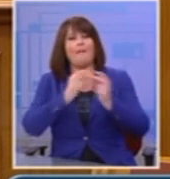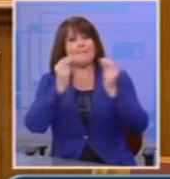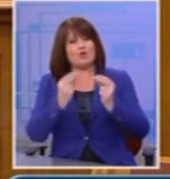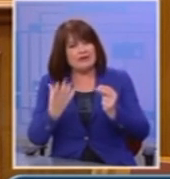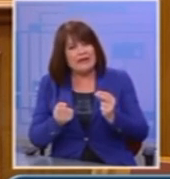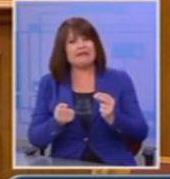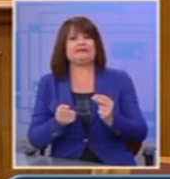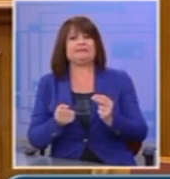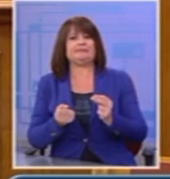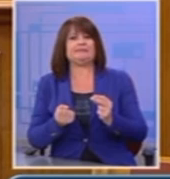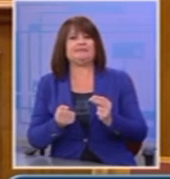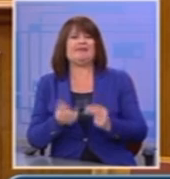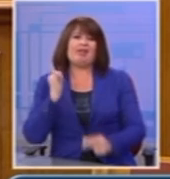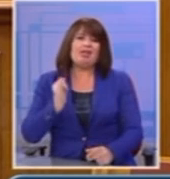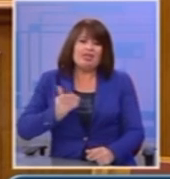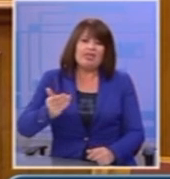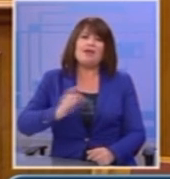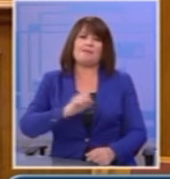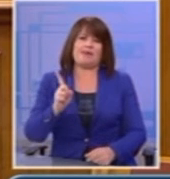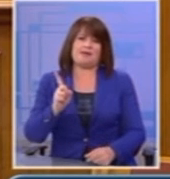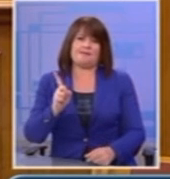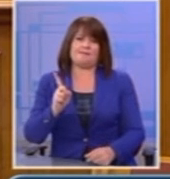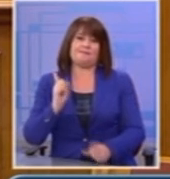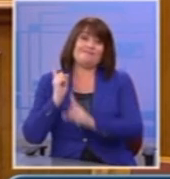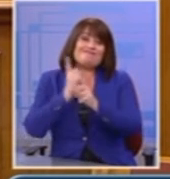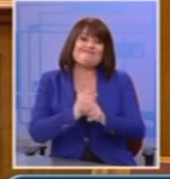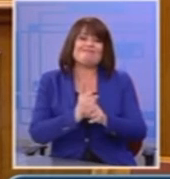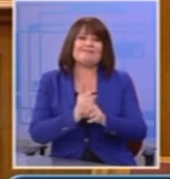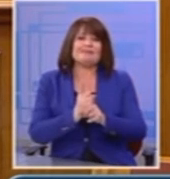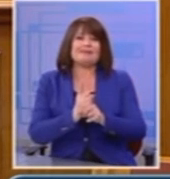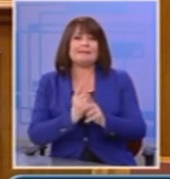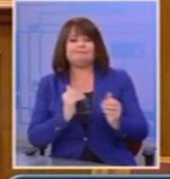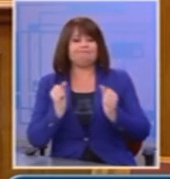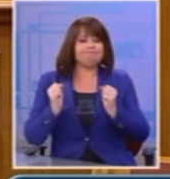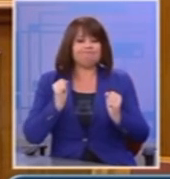αποτελεσματικά, χωρίς άλλη καθυστέρηση και κυρίως χωρίς δισταγμούς.